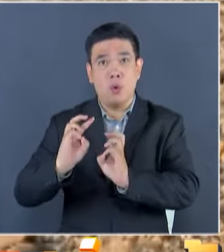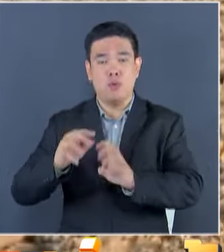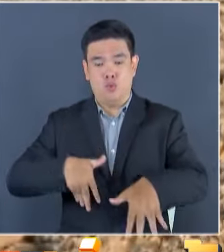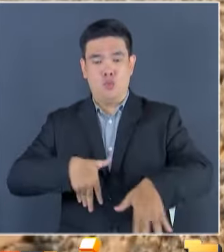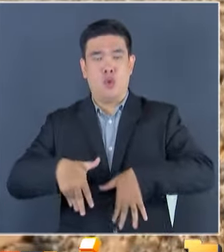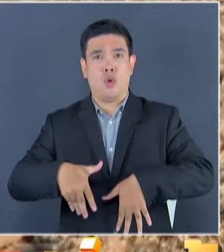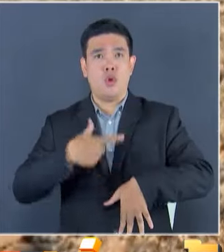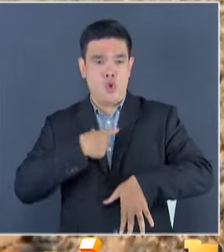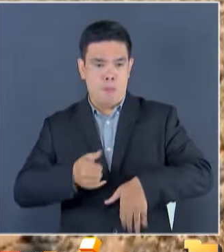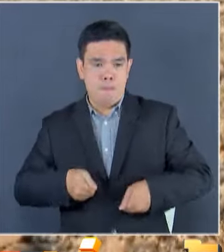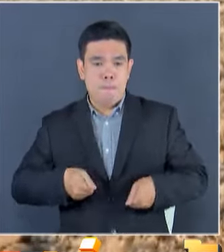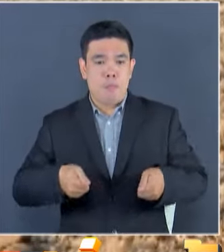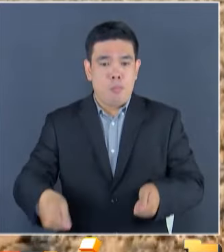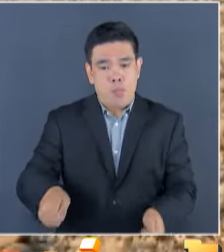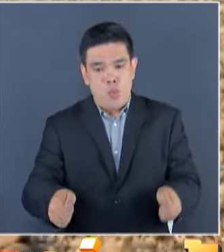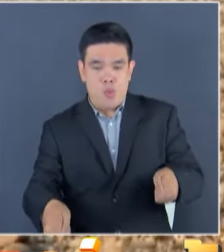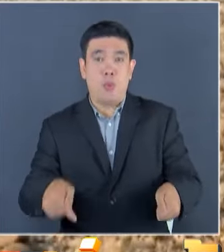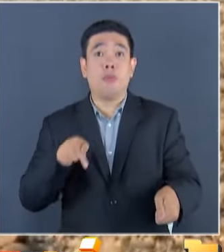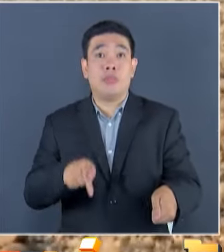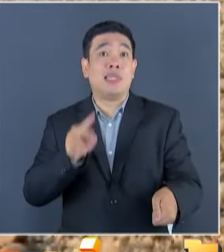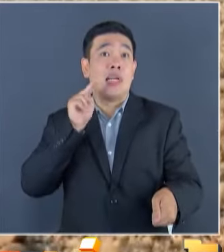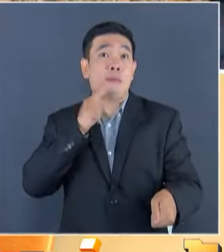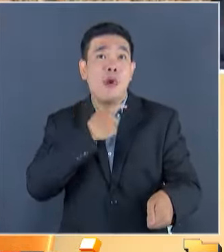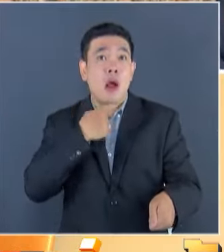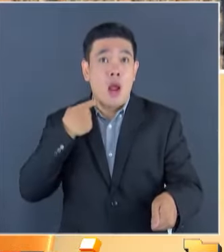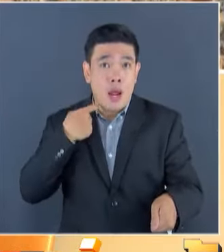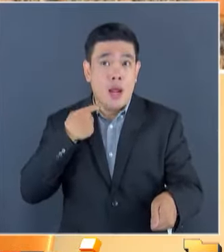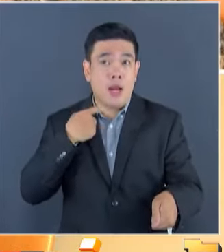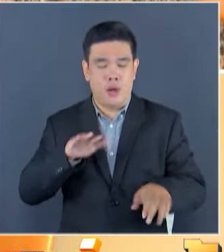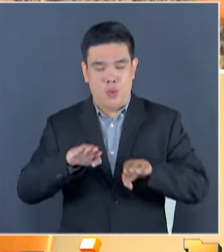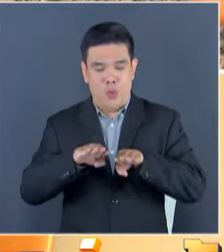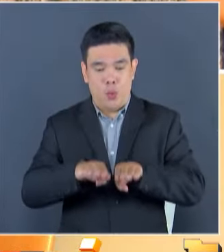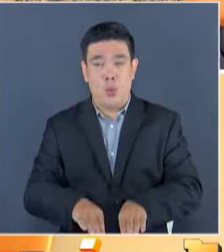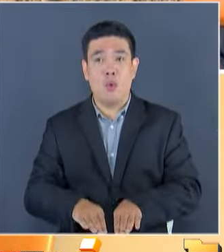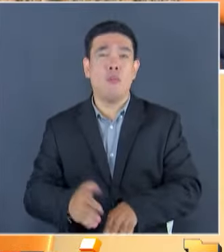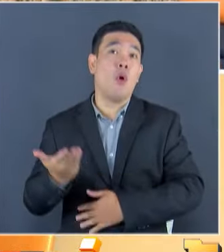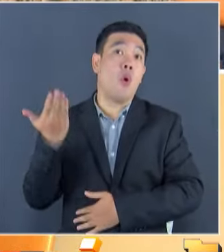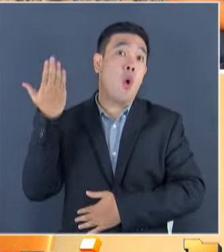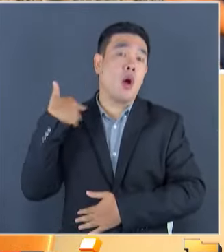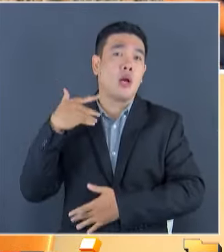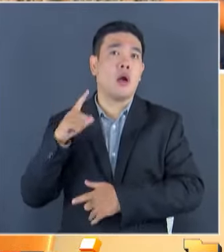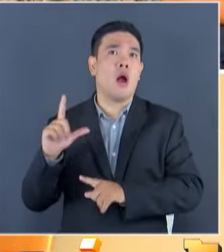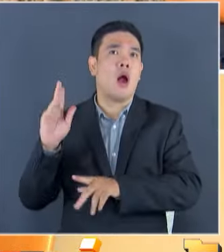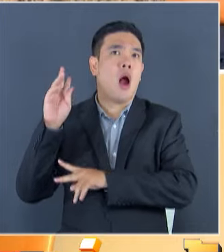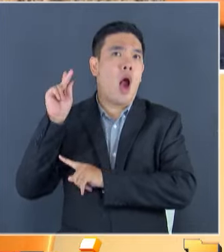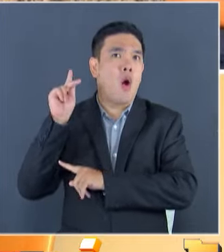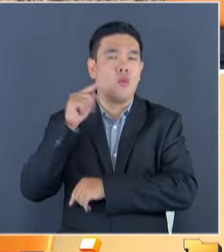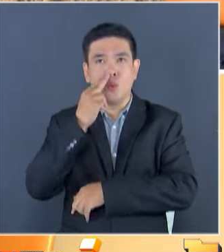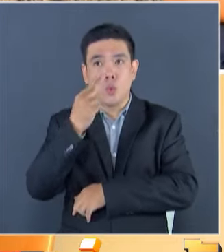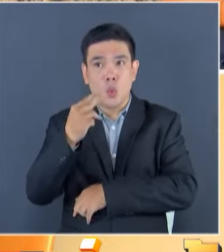ร่อนหาทองเป็นประจำในช่วงหน้าแล้งที่น้ำมันแห้งขอดครับและที่นี่ก็มีตำนานเล่าว่าบริเวณยอดเขาริมแม่น้ำ